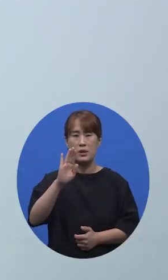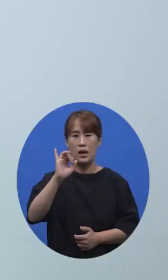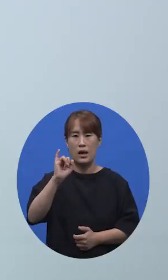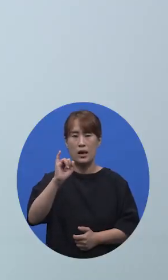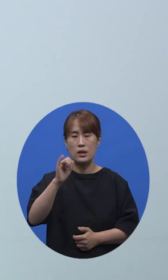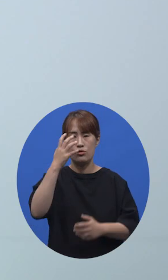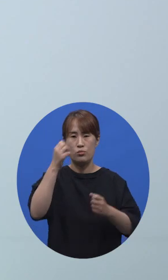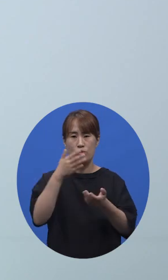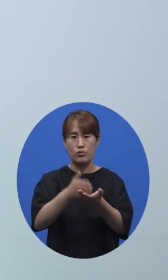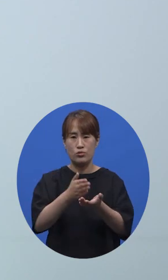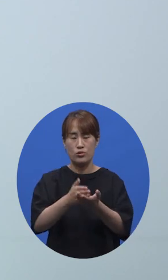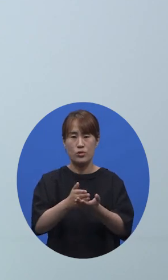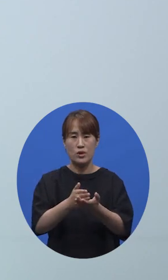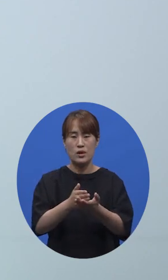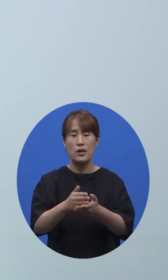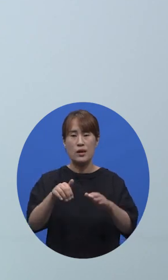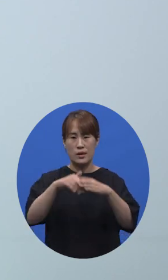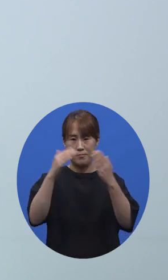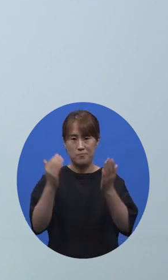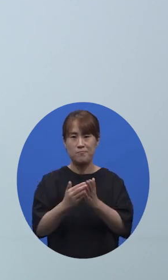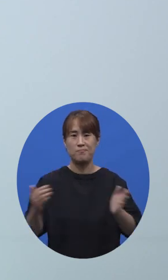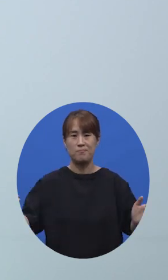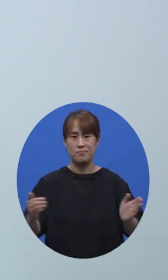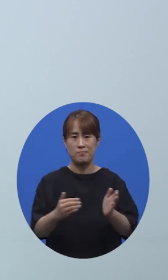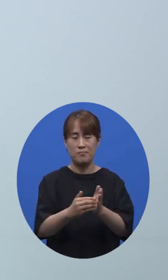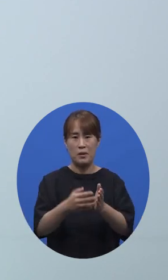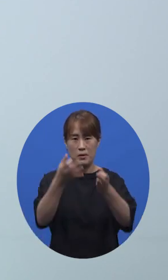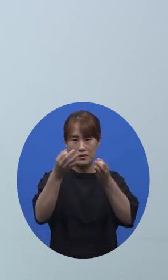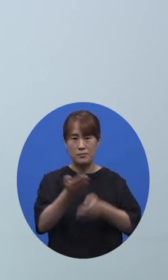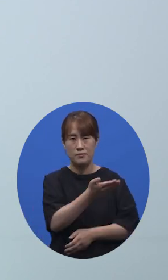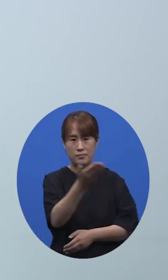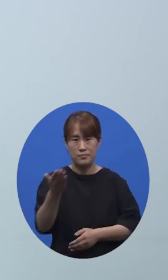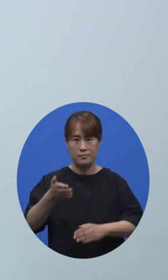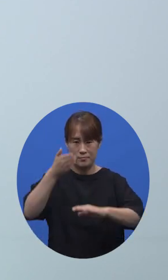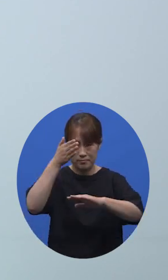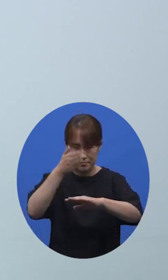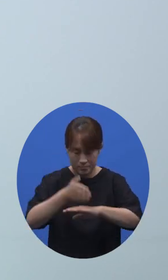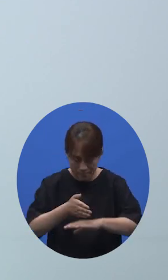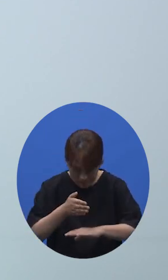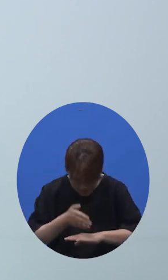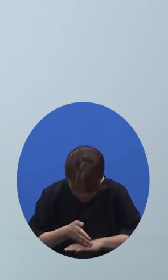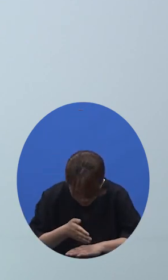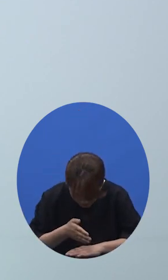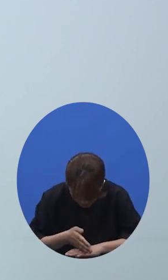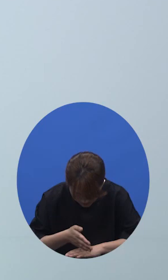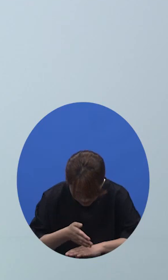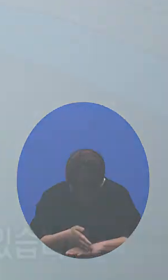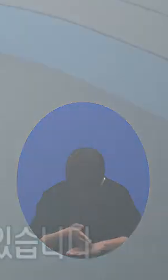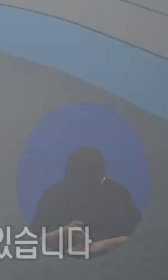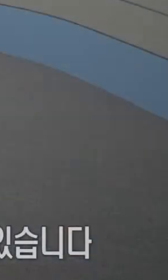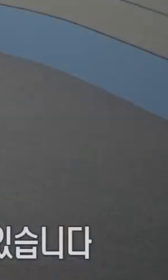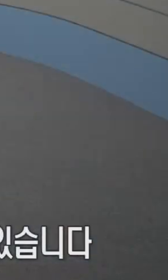cbi tv 충고 교수가 준비한 소식은 여기까지입니다 함께해주신 여러분 고맙습니다